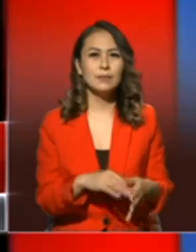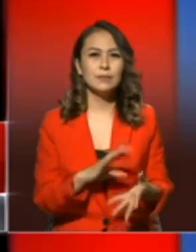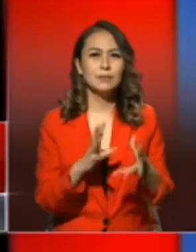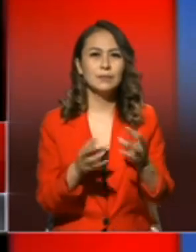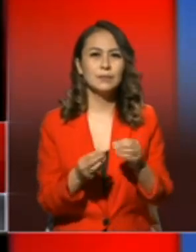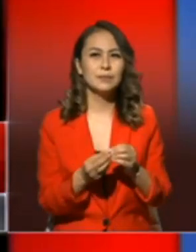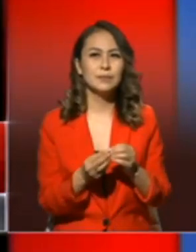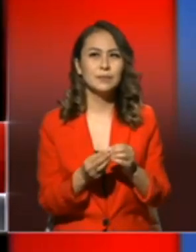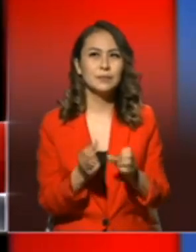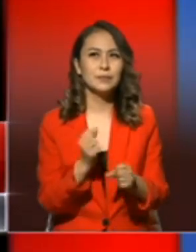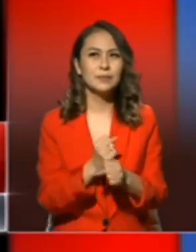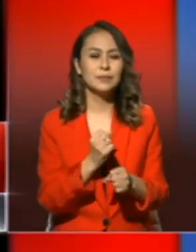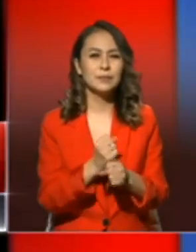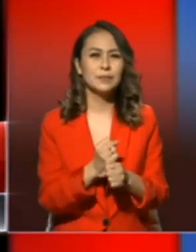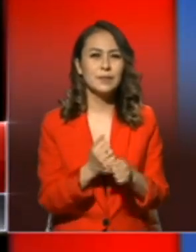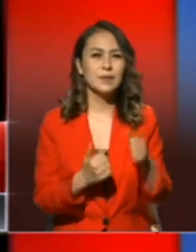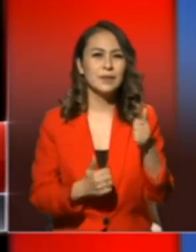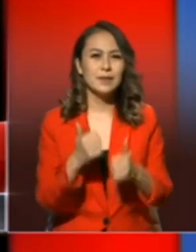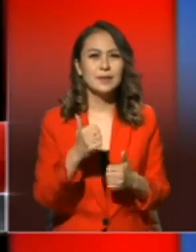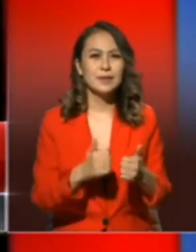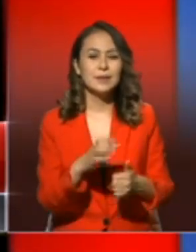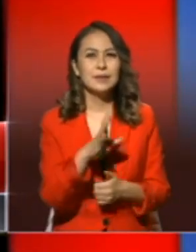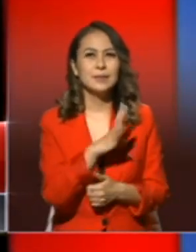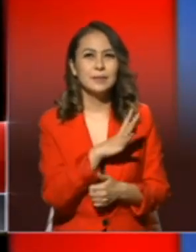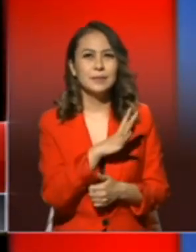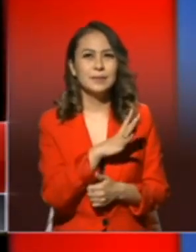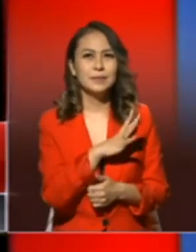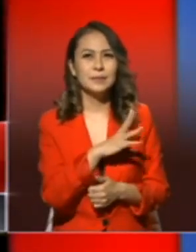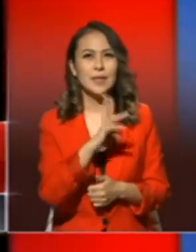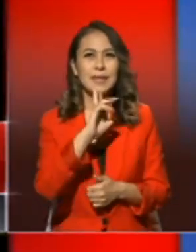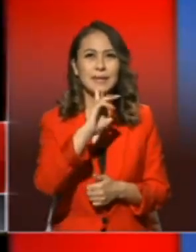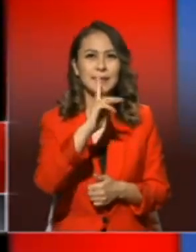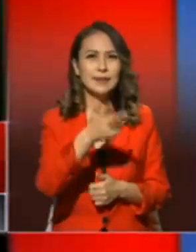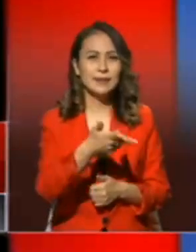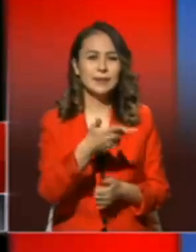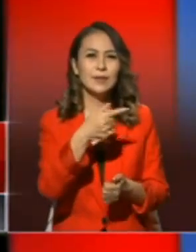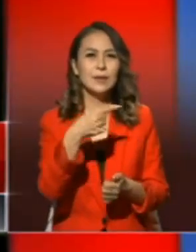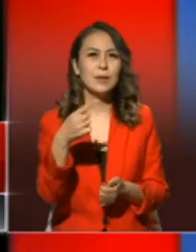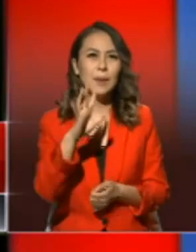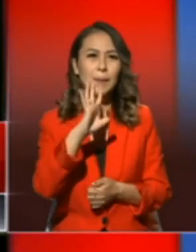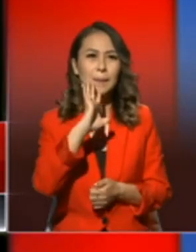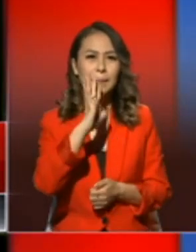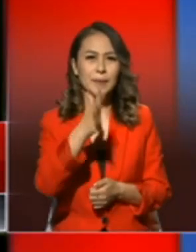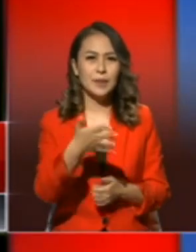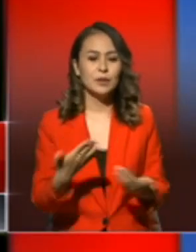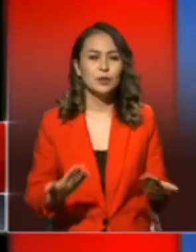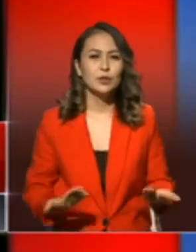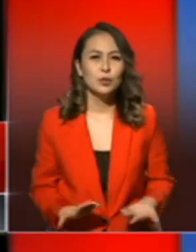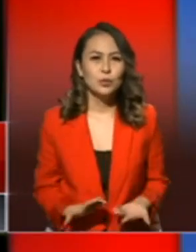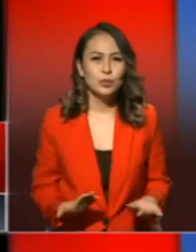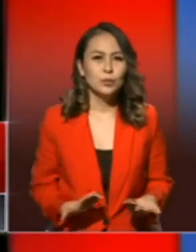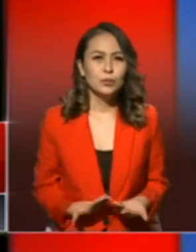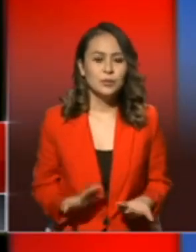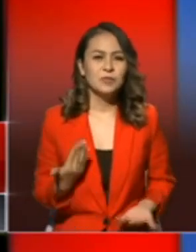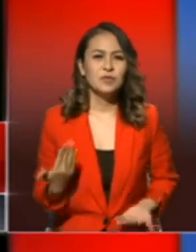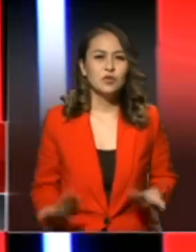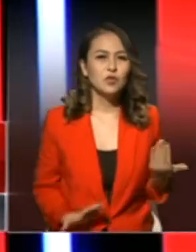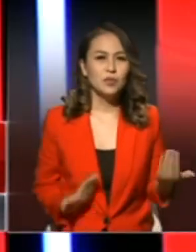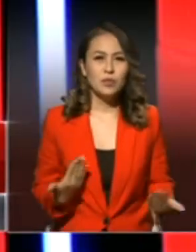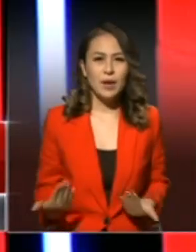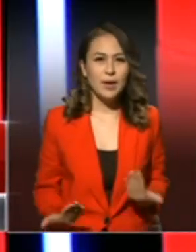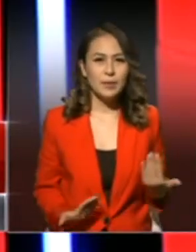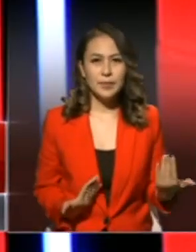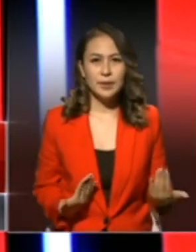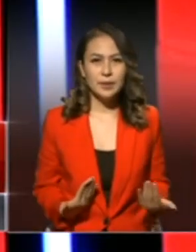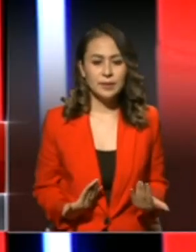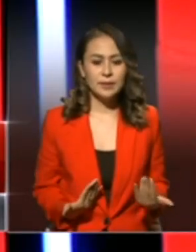ұзақтығын салыстырдық. Негізі 3 жылдық, 5 жылдық өмір сүру нелерін выживаемость дейміз ғой,